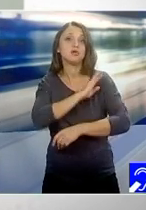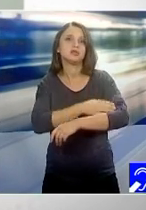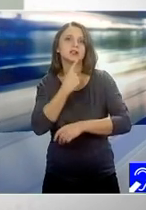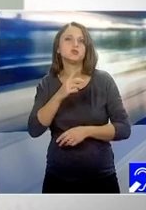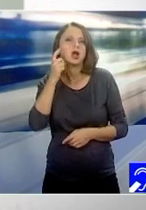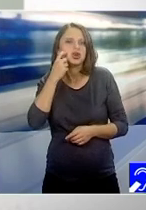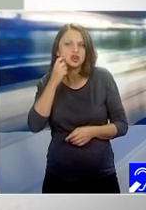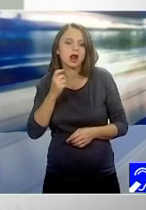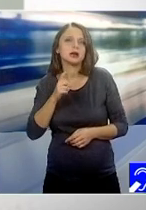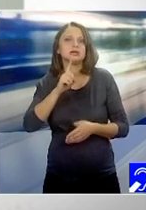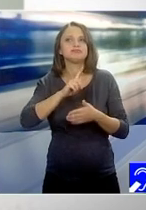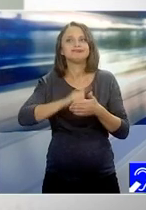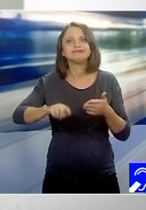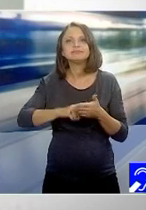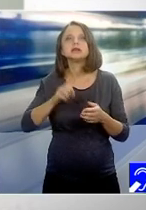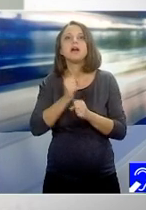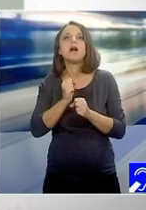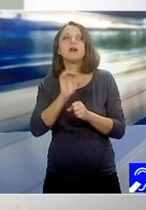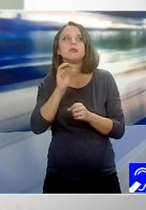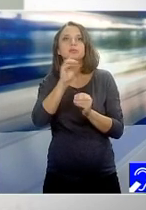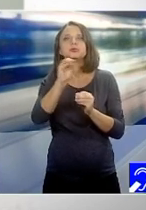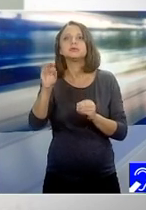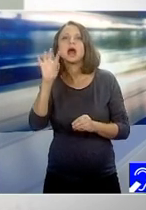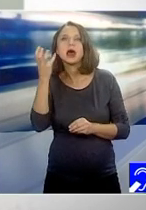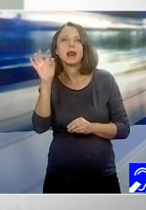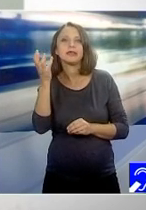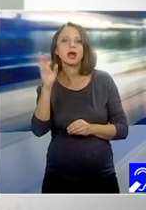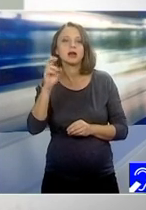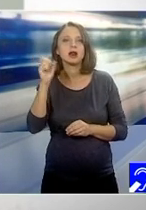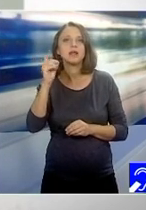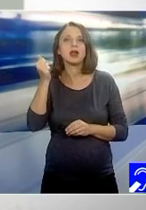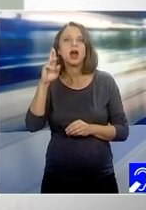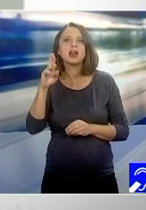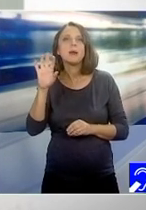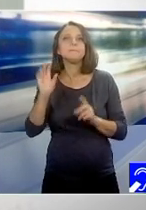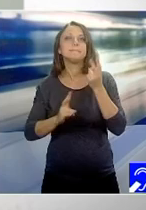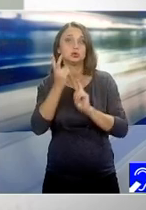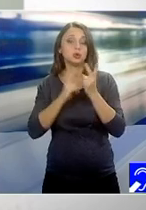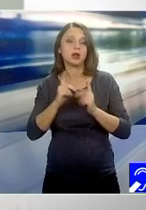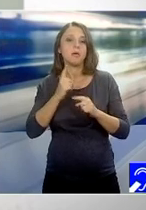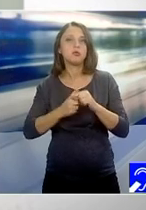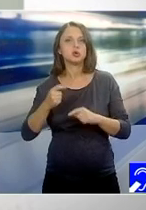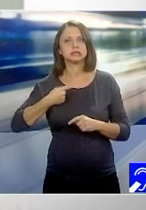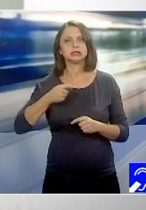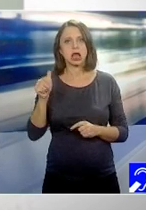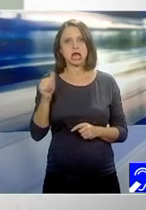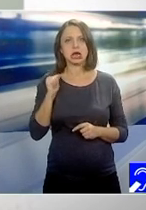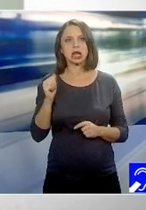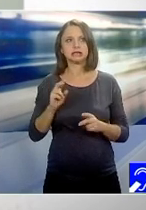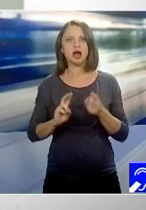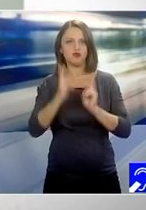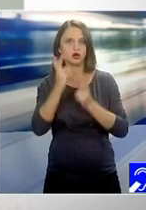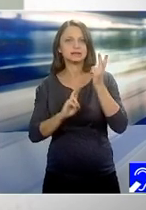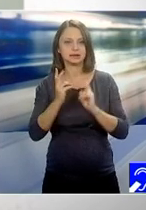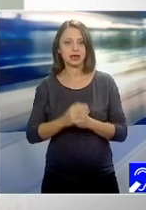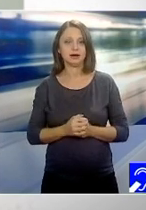combată acest fenomen cu radarul pădurilor, iar acum înființează gărzile forestiere. Încercăm să aflăm chiar de la cei